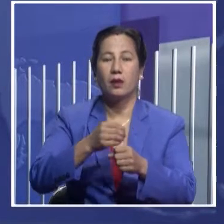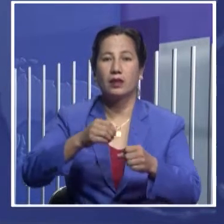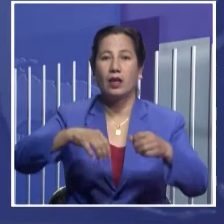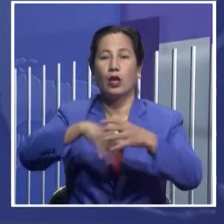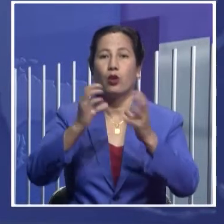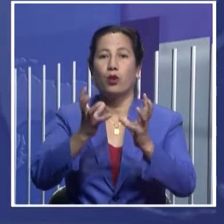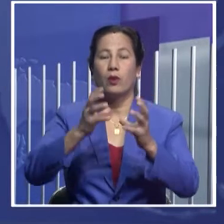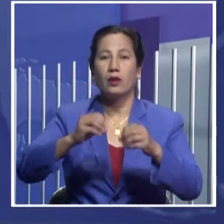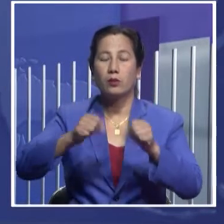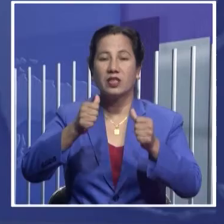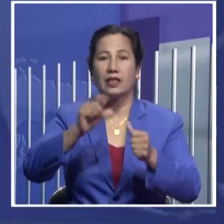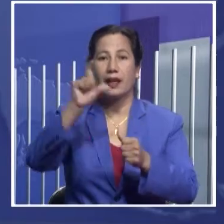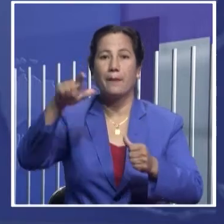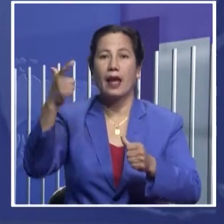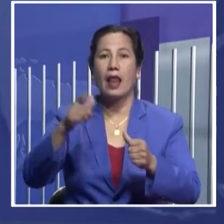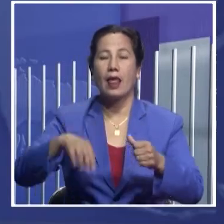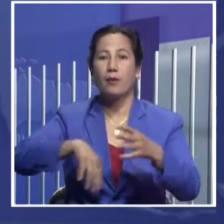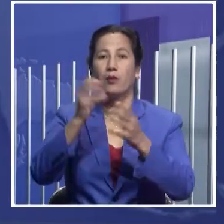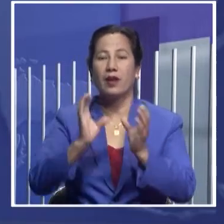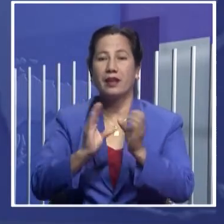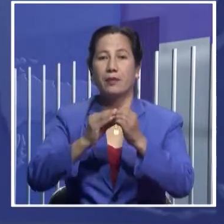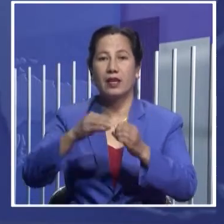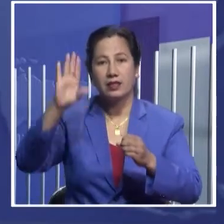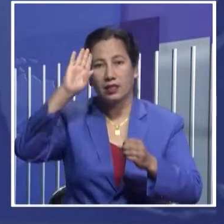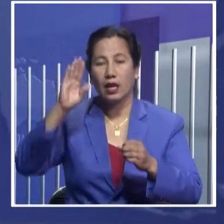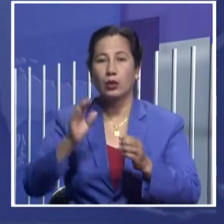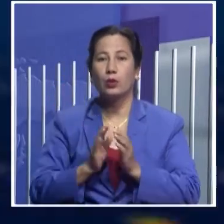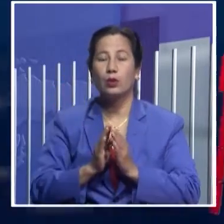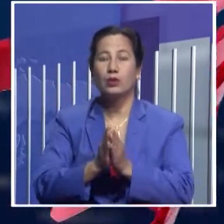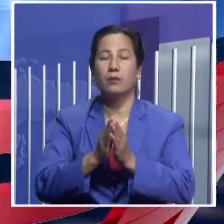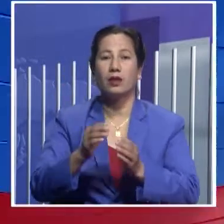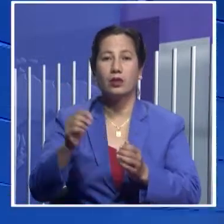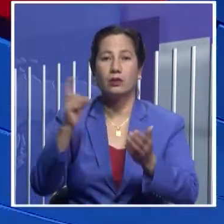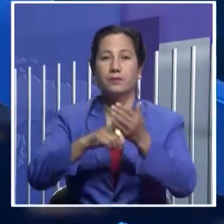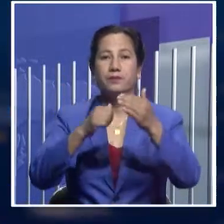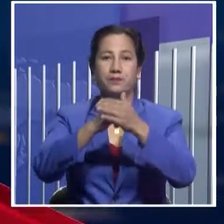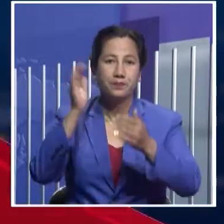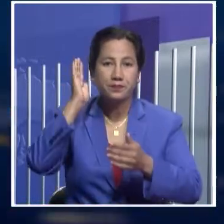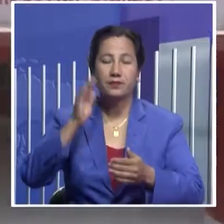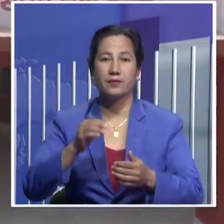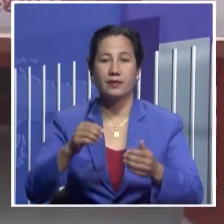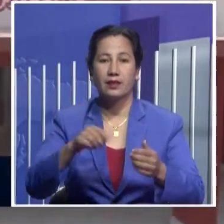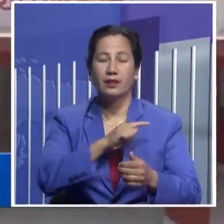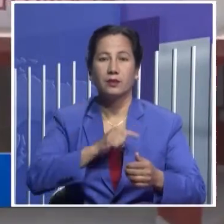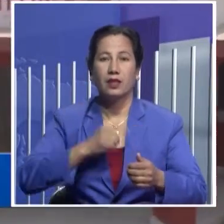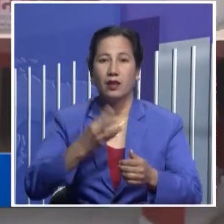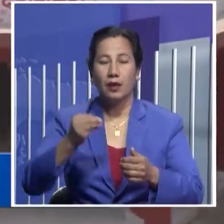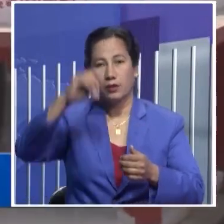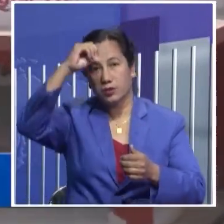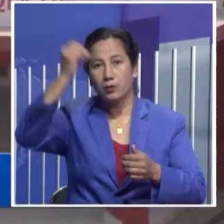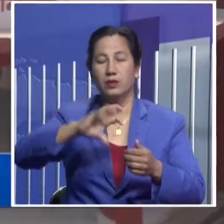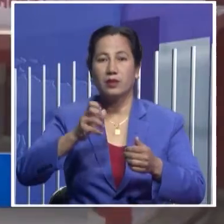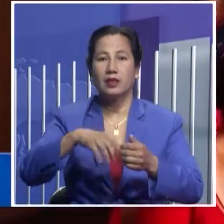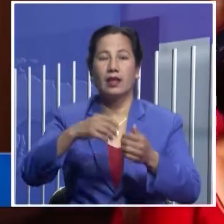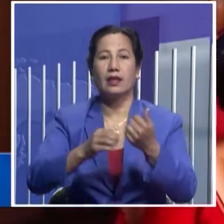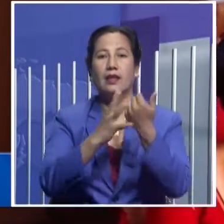उपविजेता नेपाली फुटबल टिमलाई सरकारको सम्मान। तर सुरुमा प्रमुख समाचार। कर्मचारी अभावले सुदूरपश्चिम प्रदेशमा